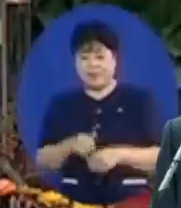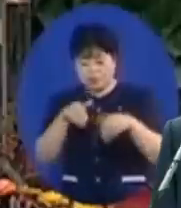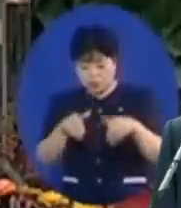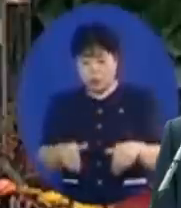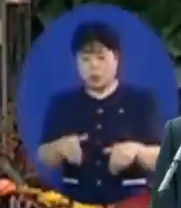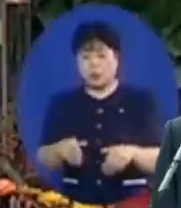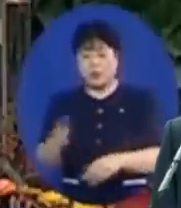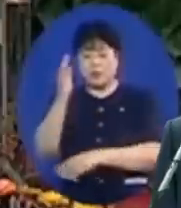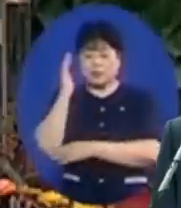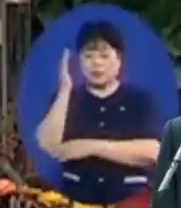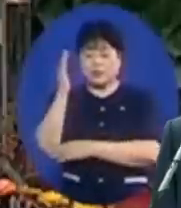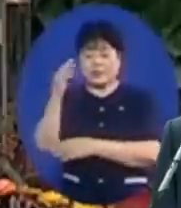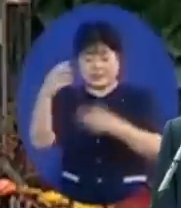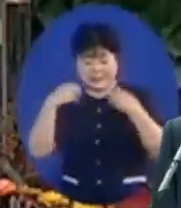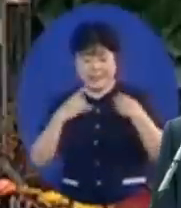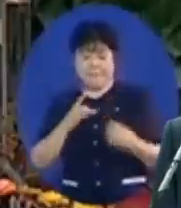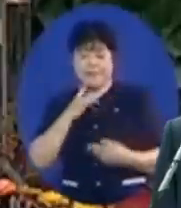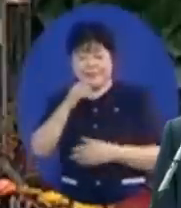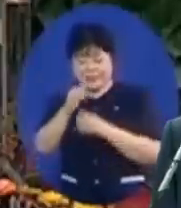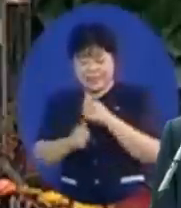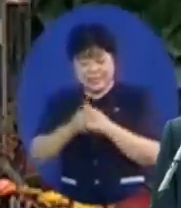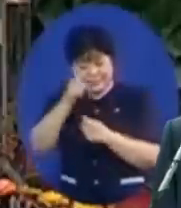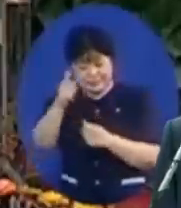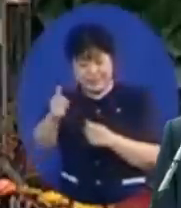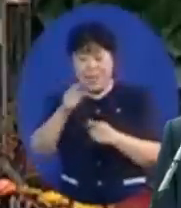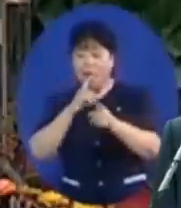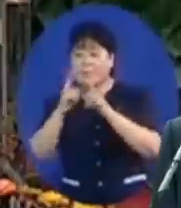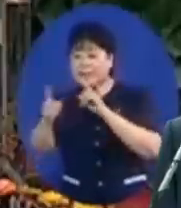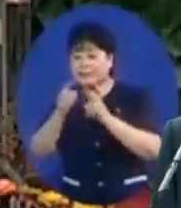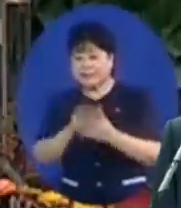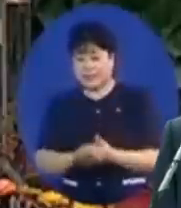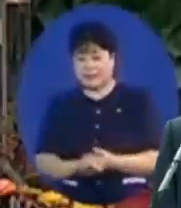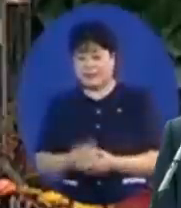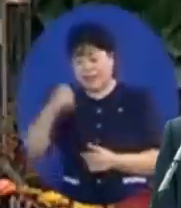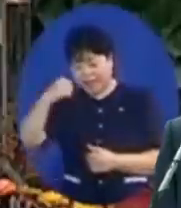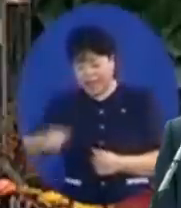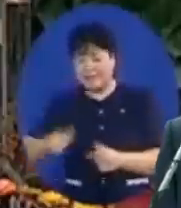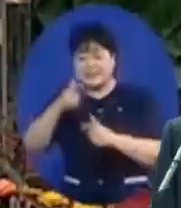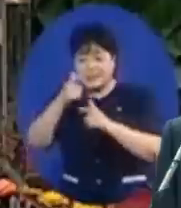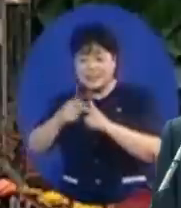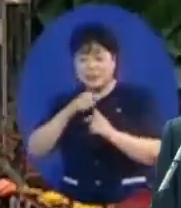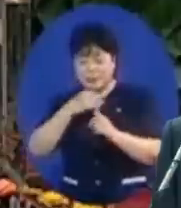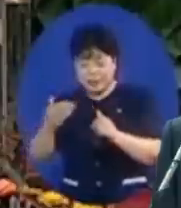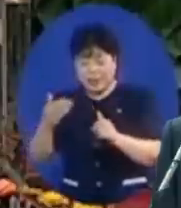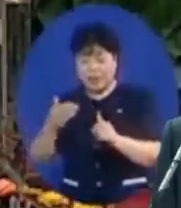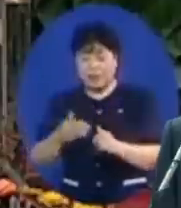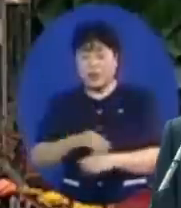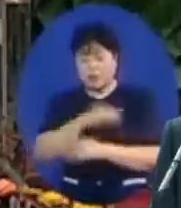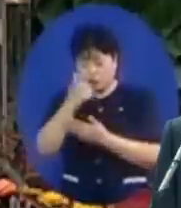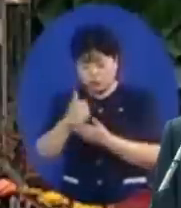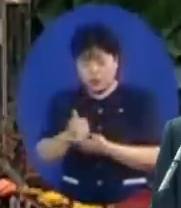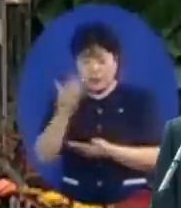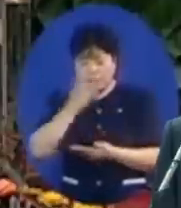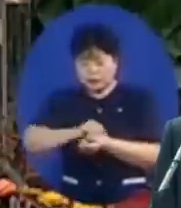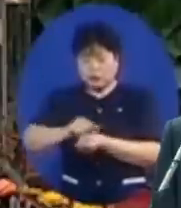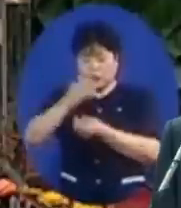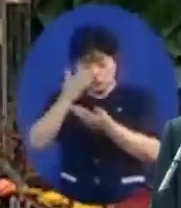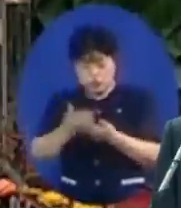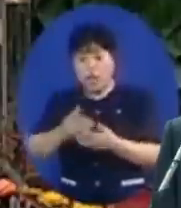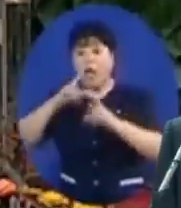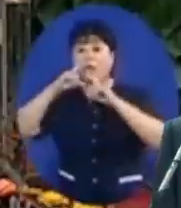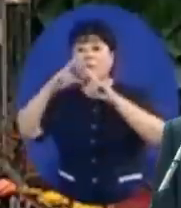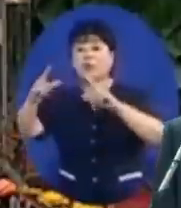종으로서 하나님의 말씀을 선포하는데 하나님의 말씀에 그 아들 예수의 피가 우리를 모든 죄에서 깨끗하게 하실 것이라고